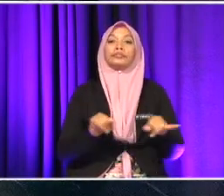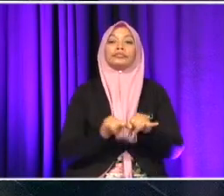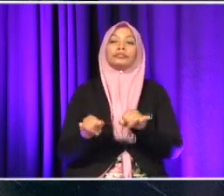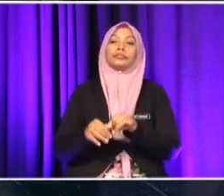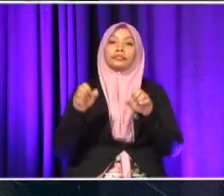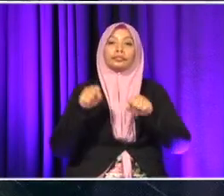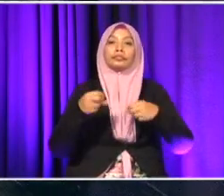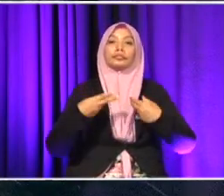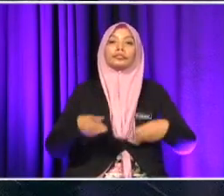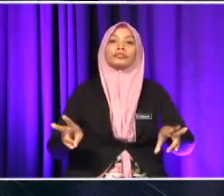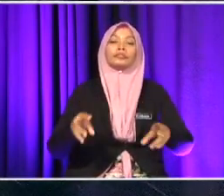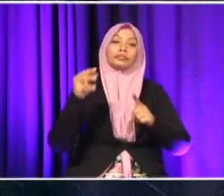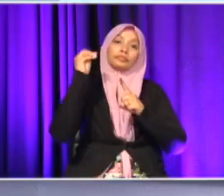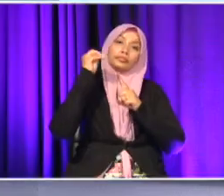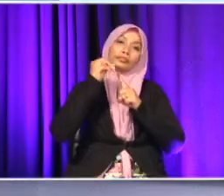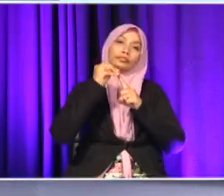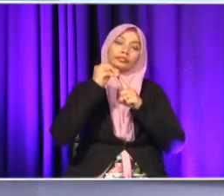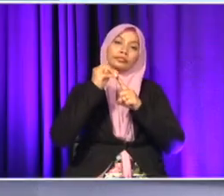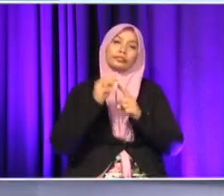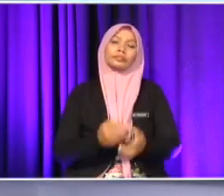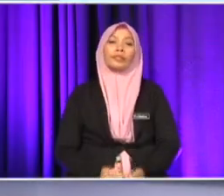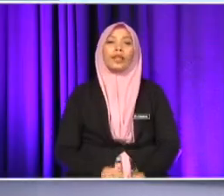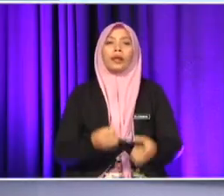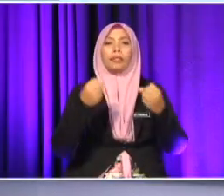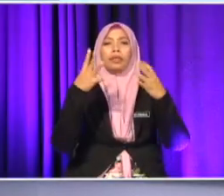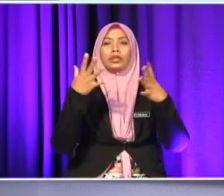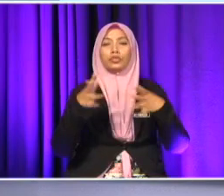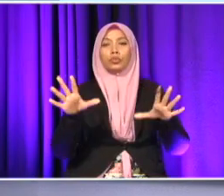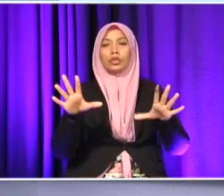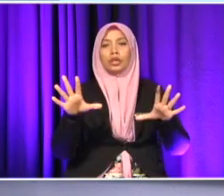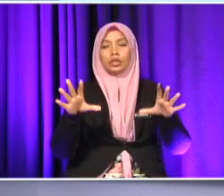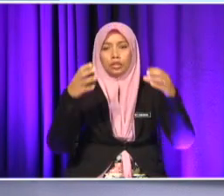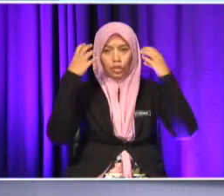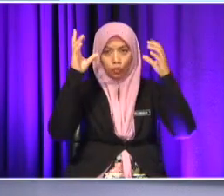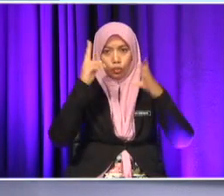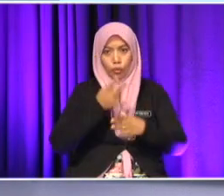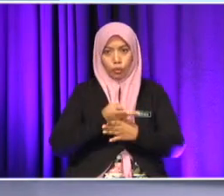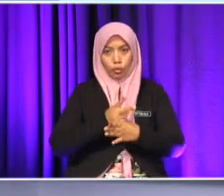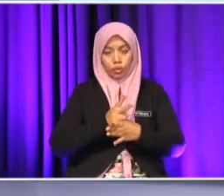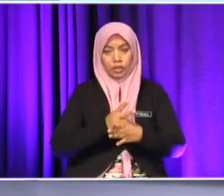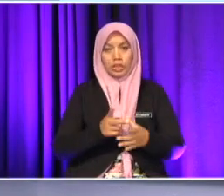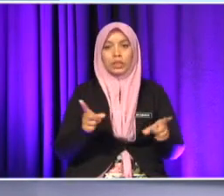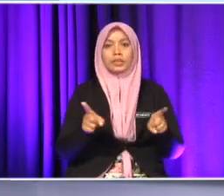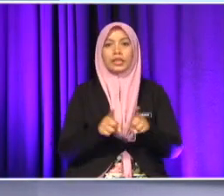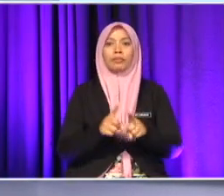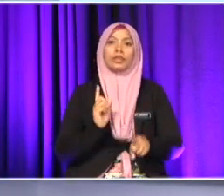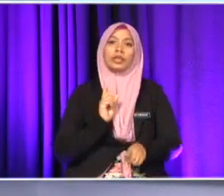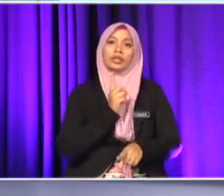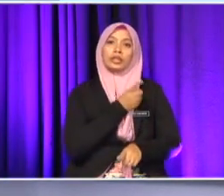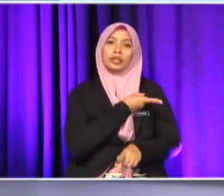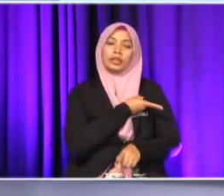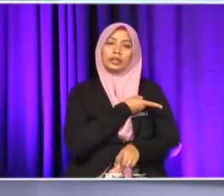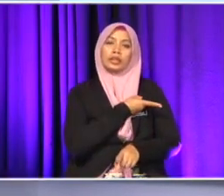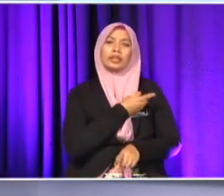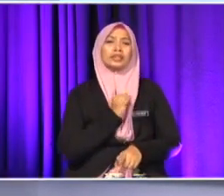betul ah oke baiklah kepada kita dan telah menguji kita semua dan alhamdulillah